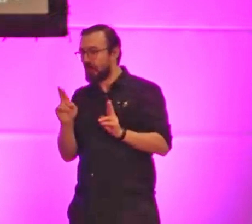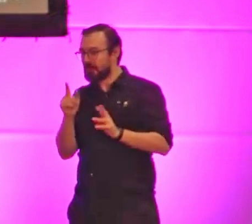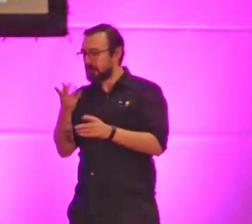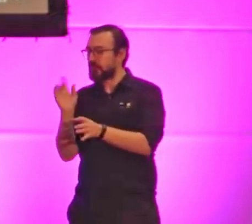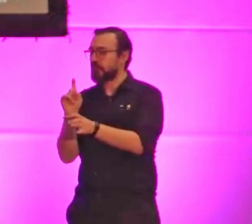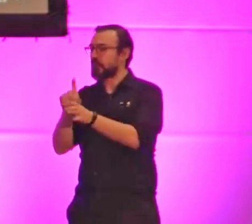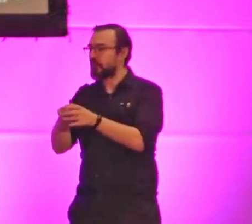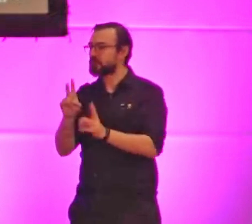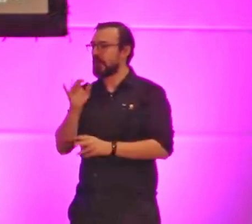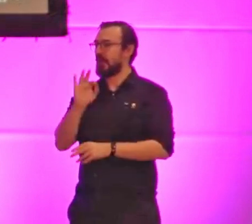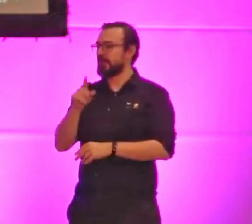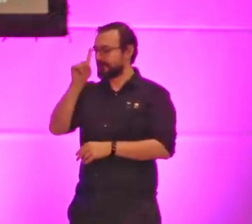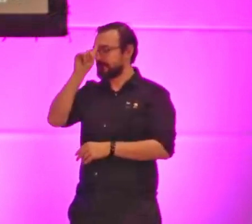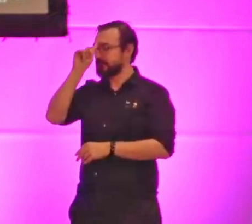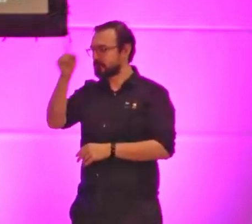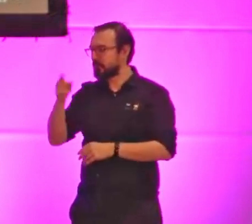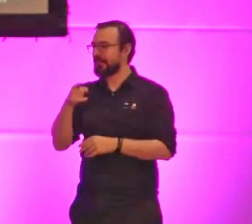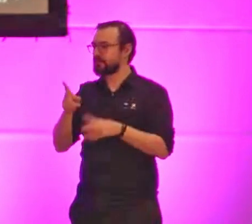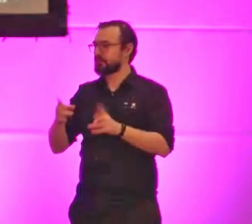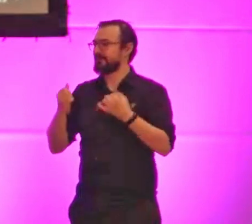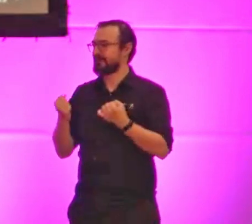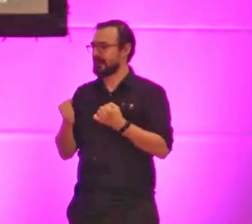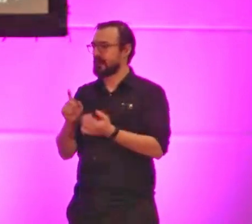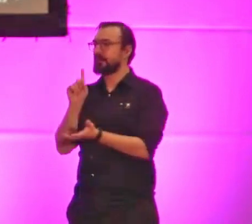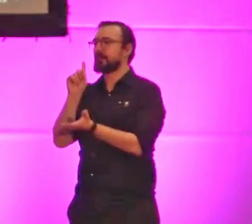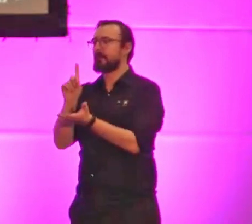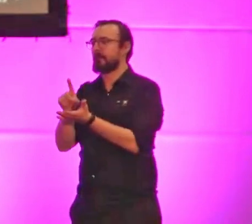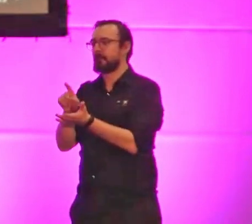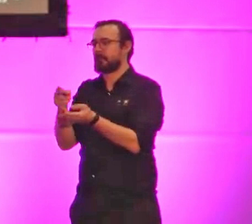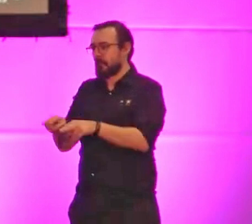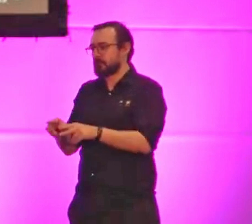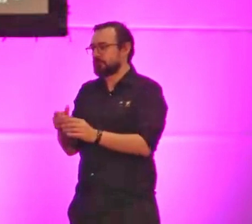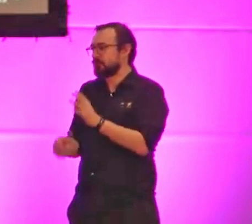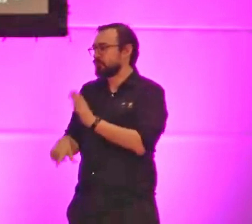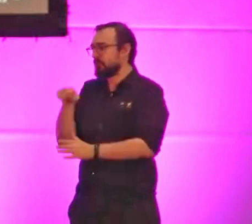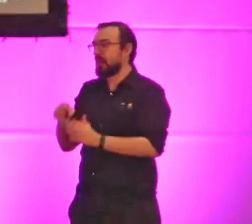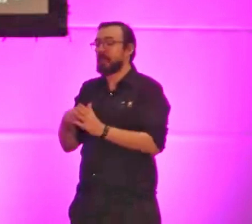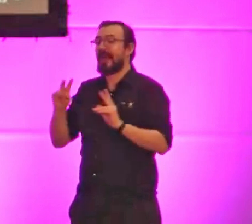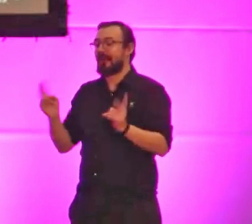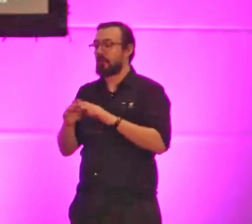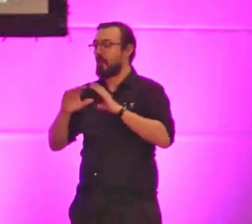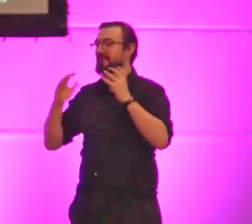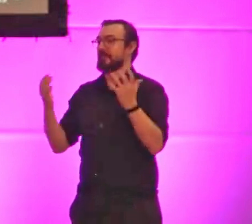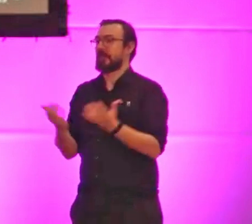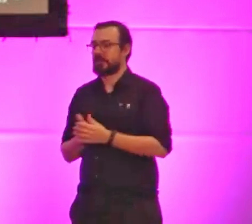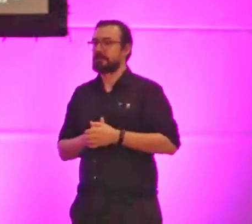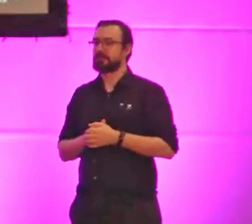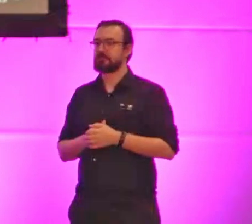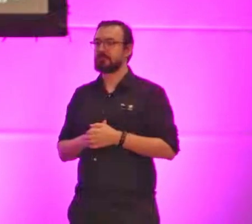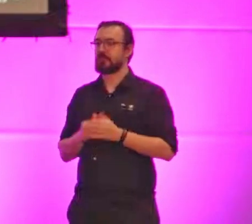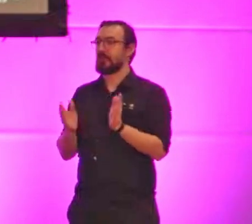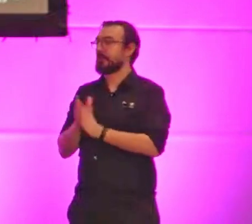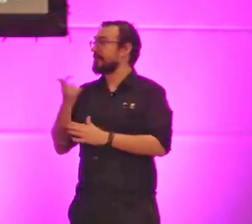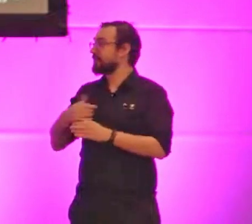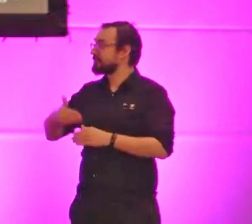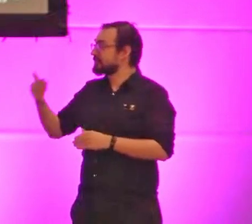han förstod att det här var ett så viktigt mål att ta upp, trots att det har är extremt omfattande. Och med